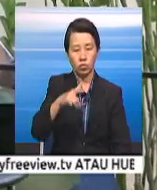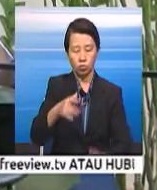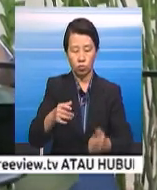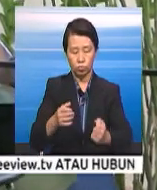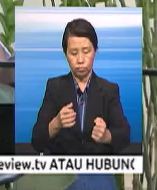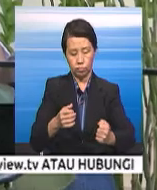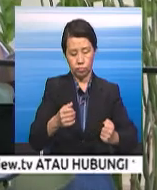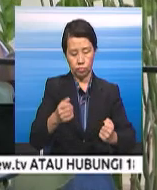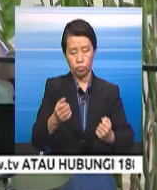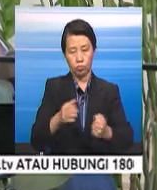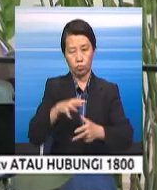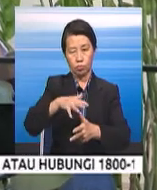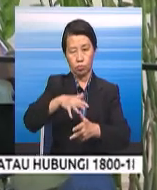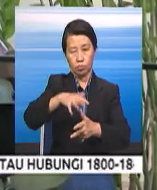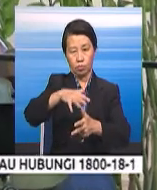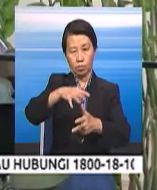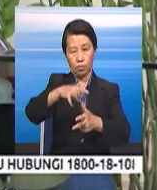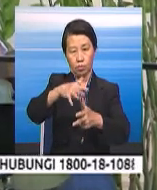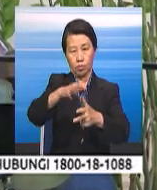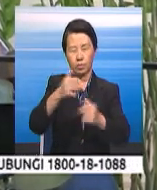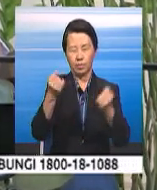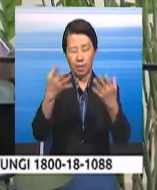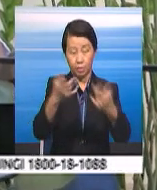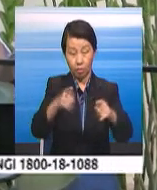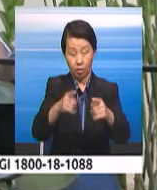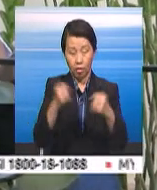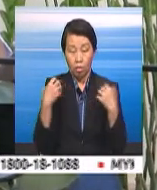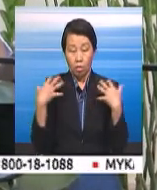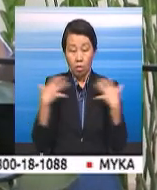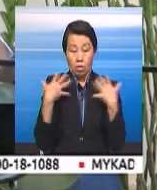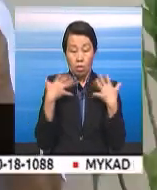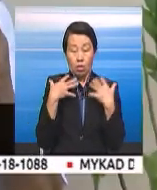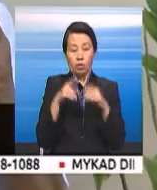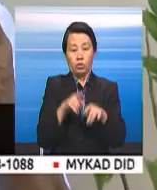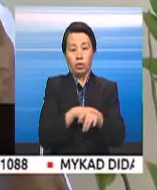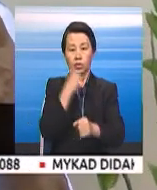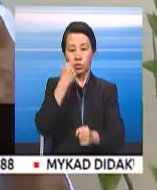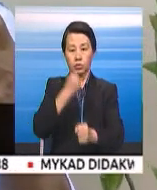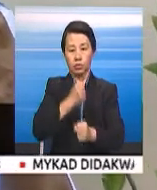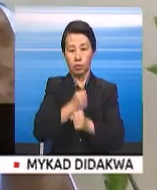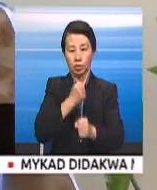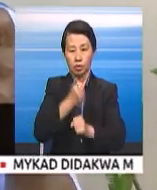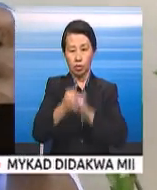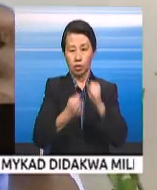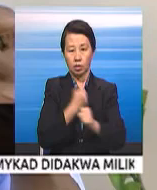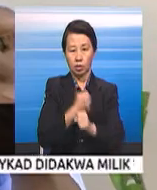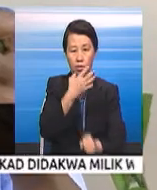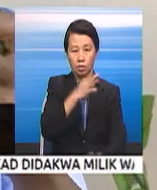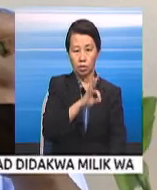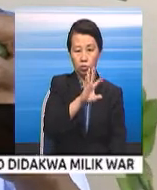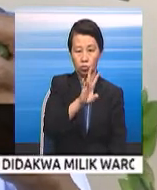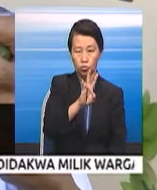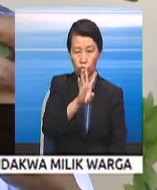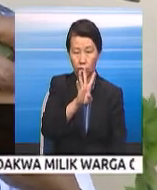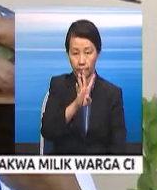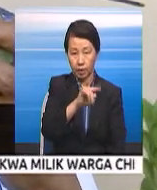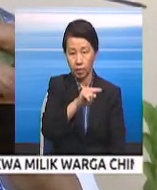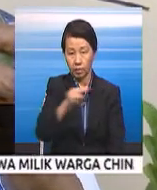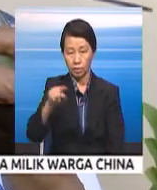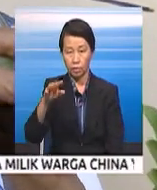Nuri. Pelbagai peristiwa mengerikan pernah dilaluinya sepanjang tugasan pada tahun 1974